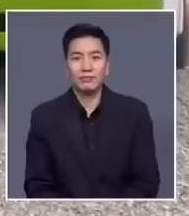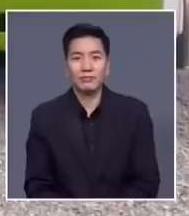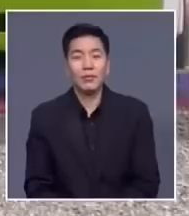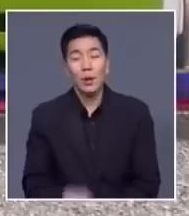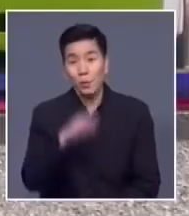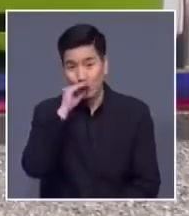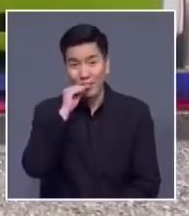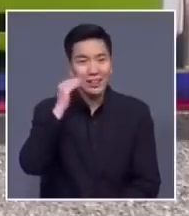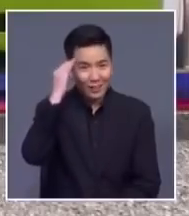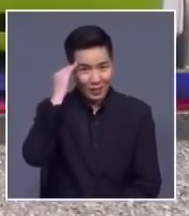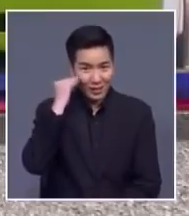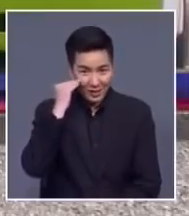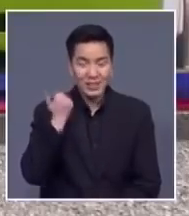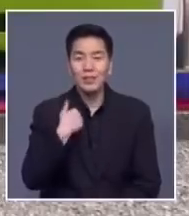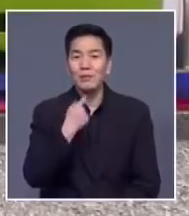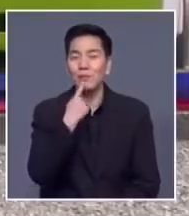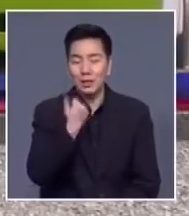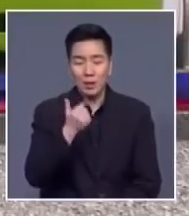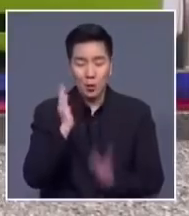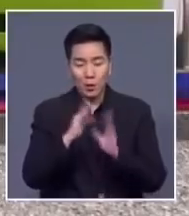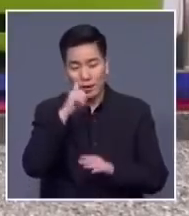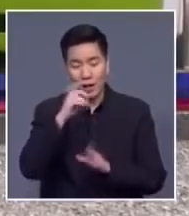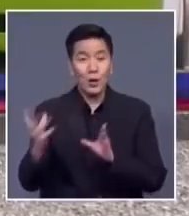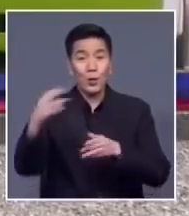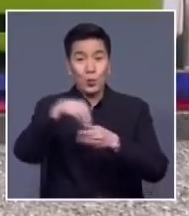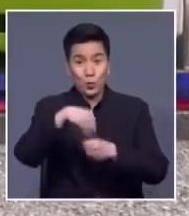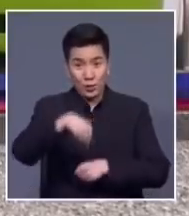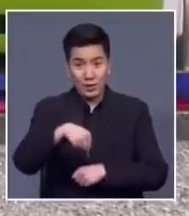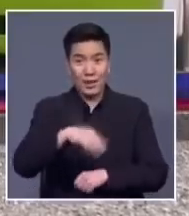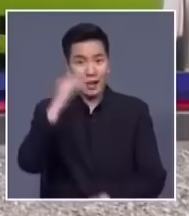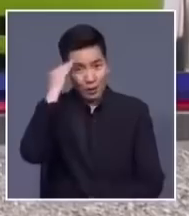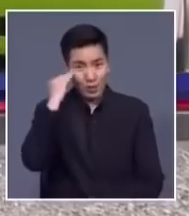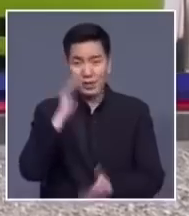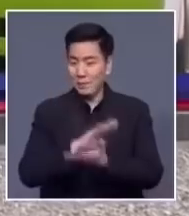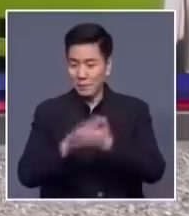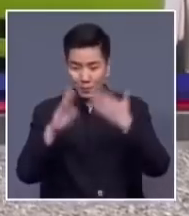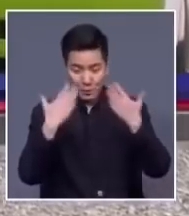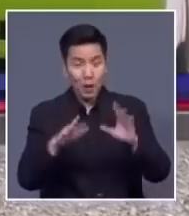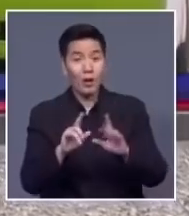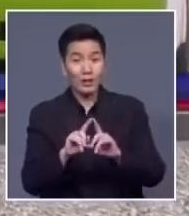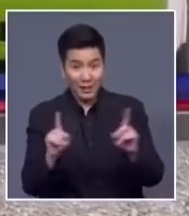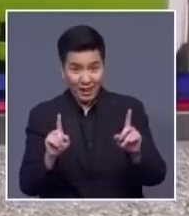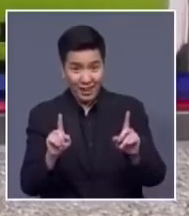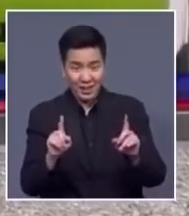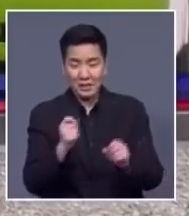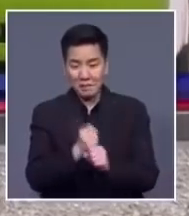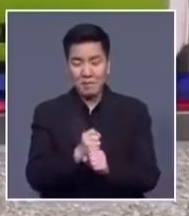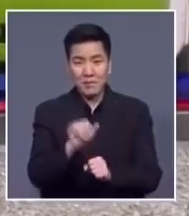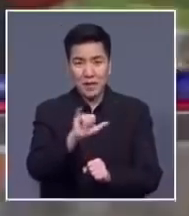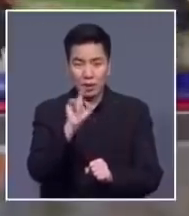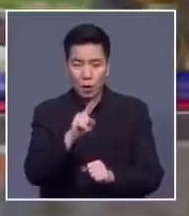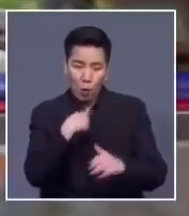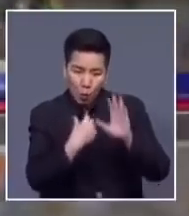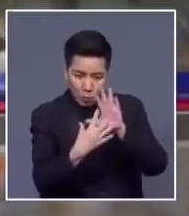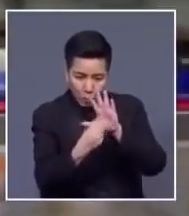เซียวคุณผู้ชมครับณขณะนี้นะครับพี่น้องแรงงานไทยเดินทางมาถึงที่ประเทศเกาหลีใต้เรียบร้อยแล้วนะครับแต่ก่อนที่พวกเขาจะเริ่มทำงานนั้นต้องเข้ารับ